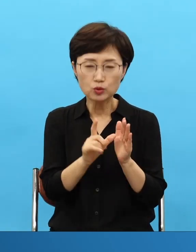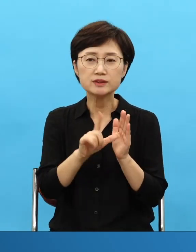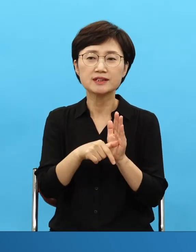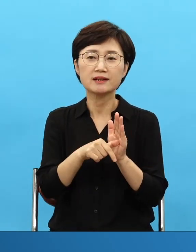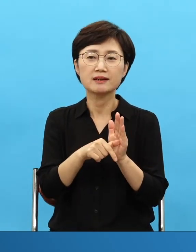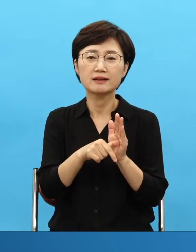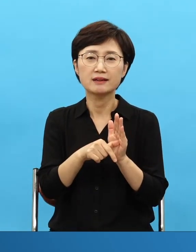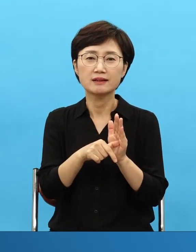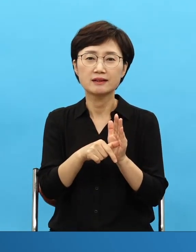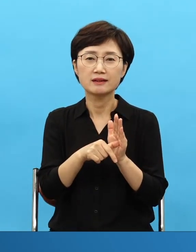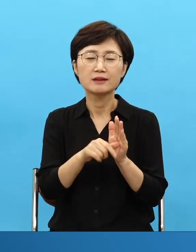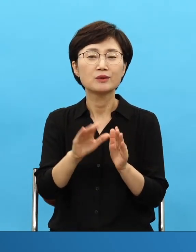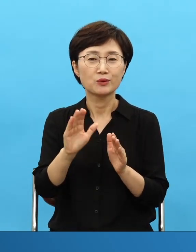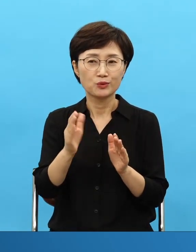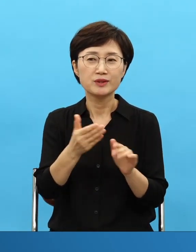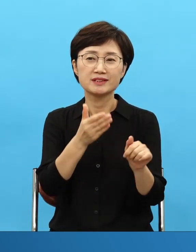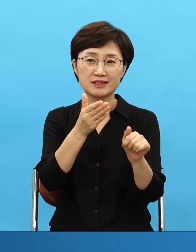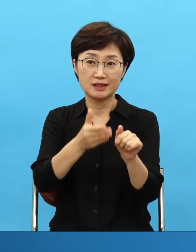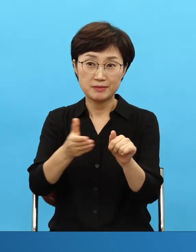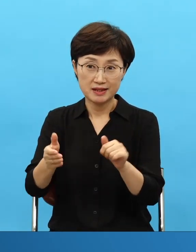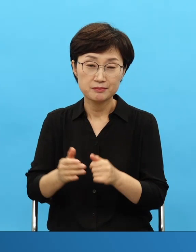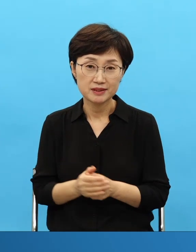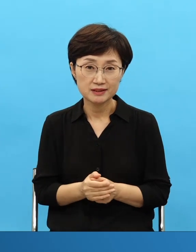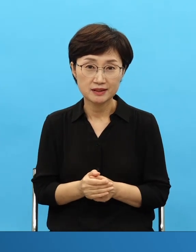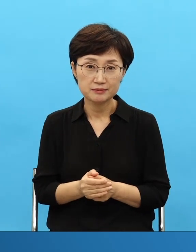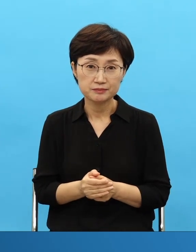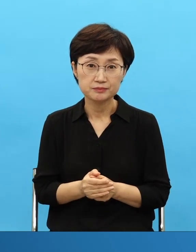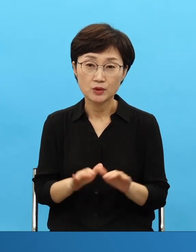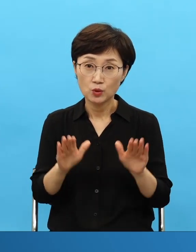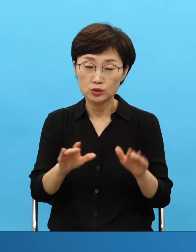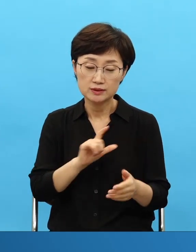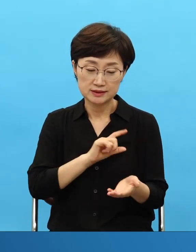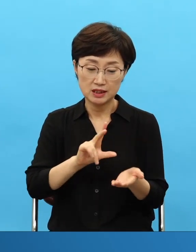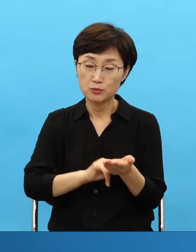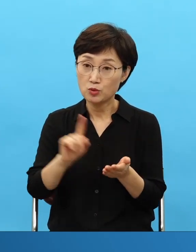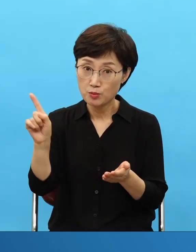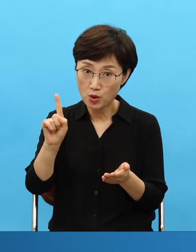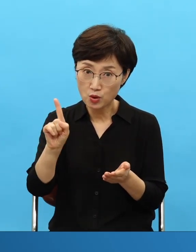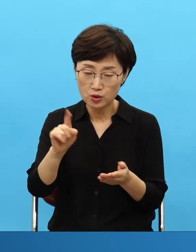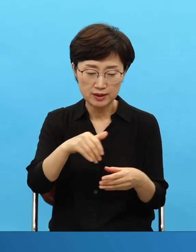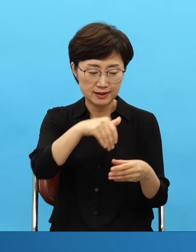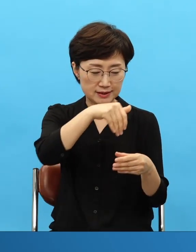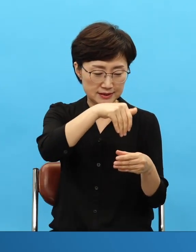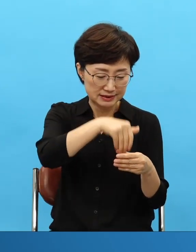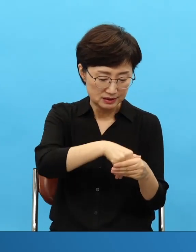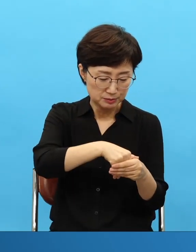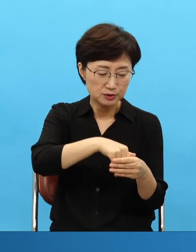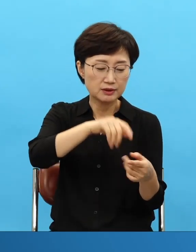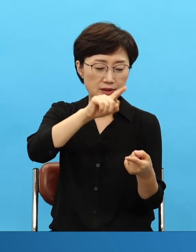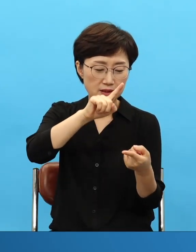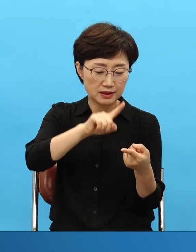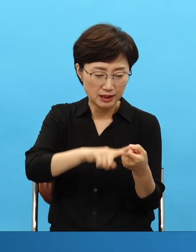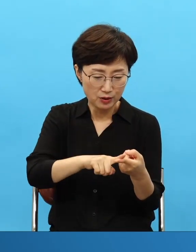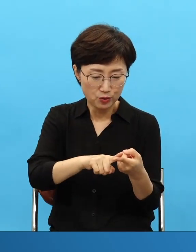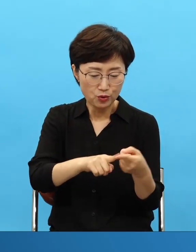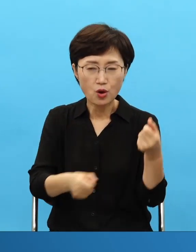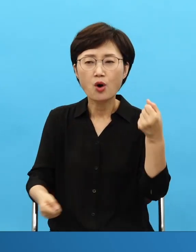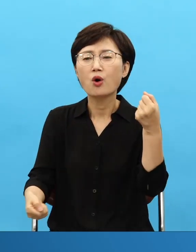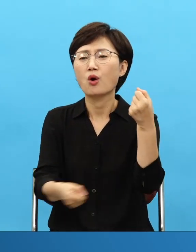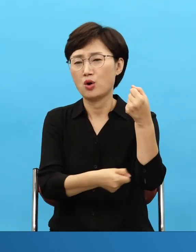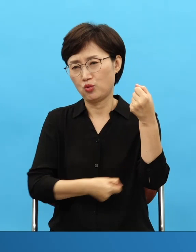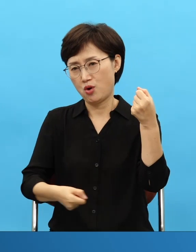all of you. 심은 대로 거두리라 그랬습니다. It says that we will reap as we sow.